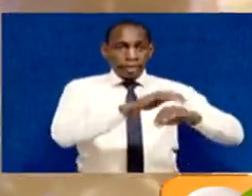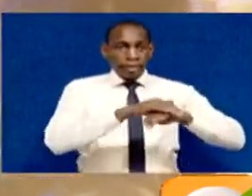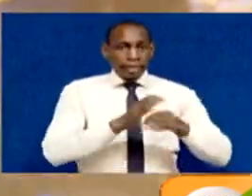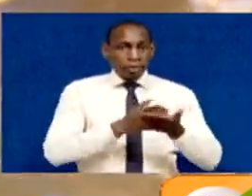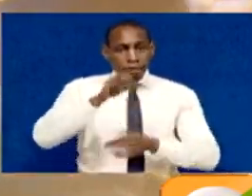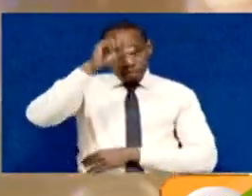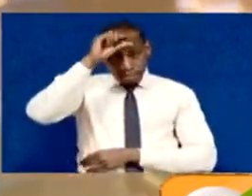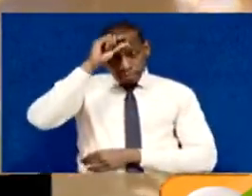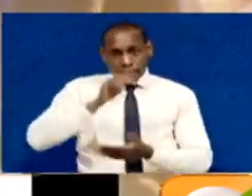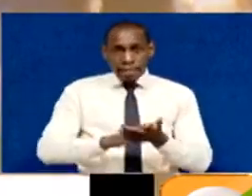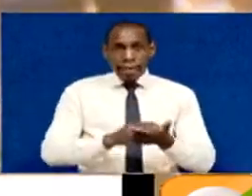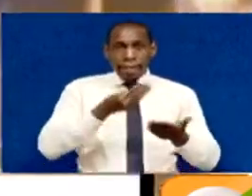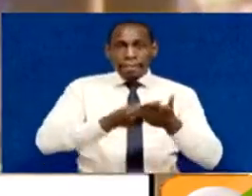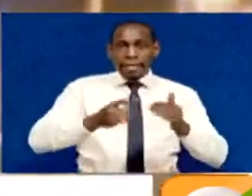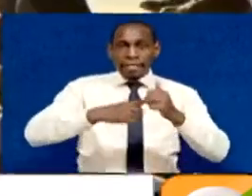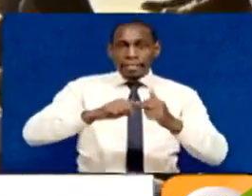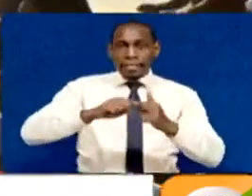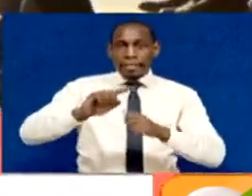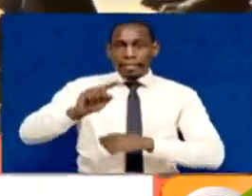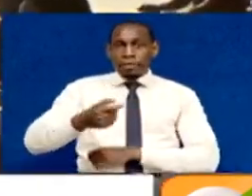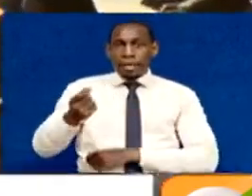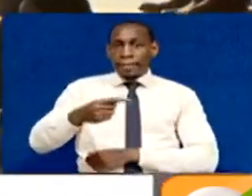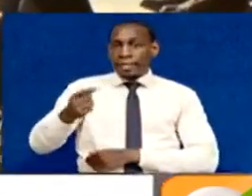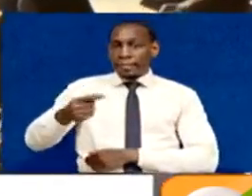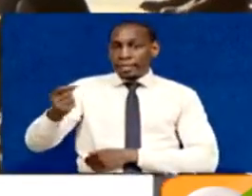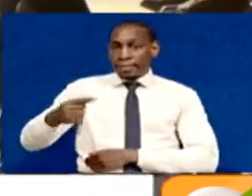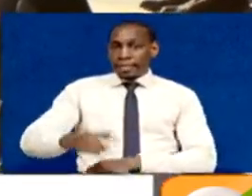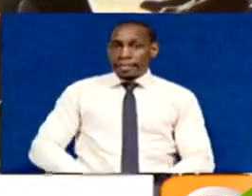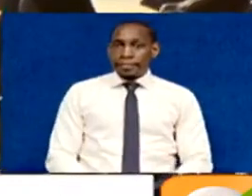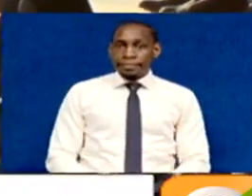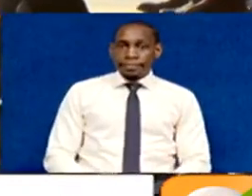serikali shilingi 6,000 kila mwezi.